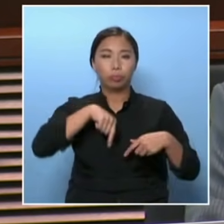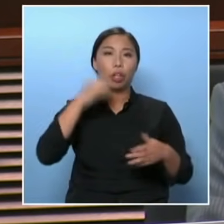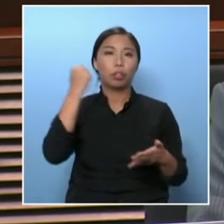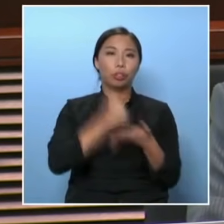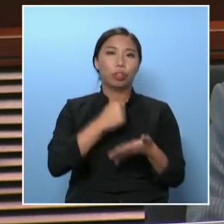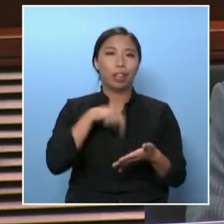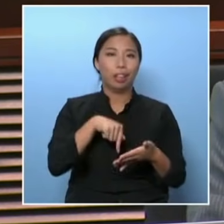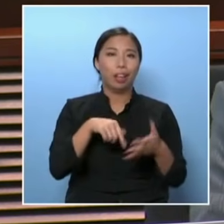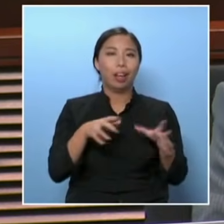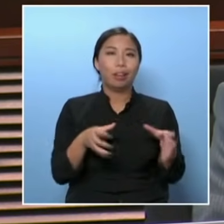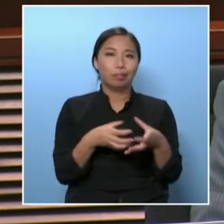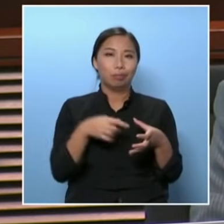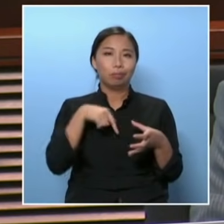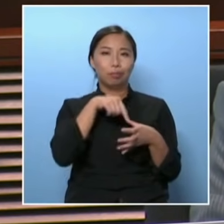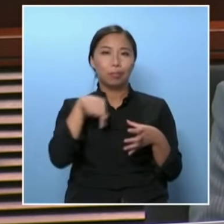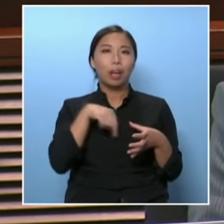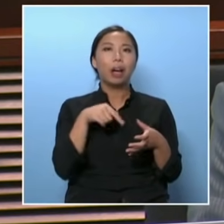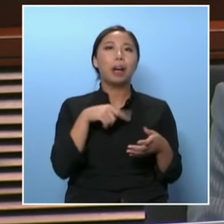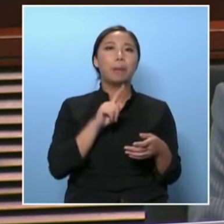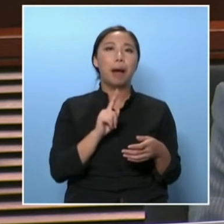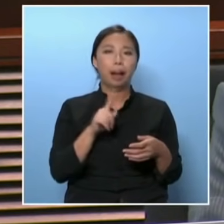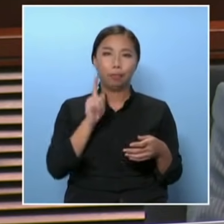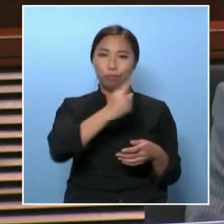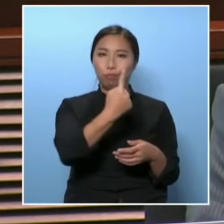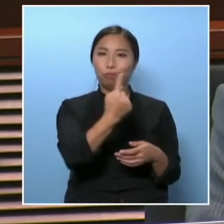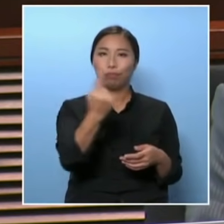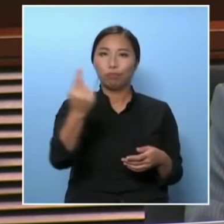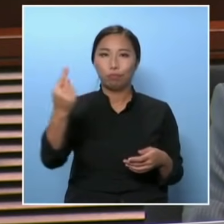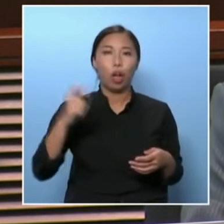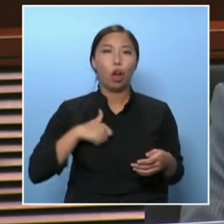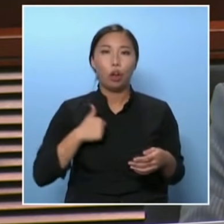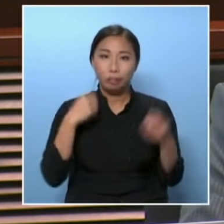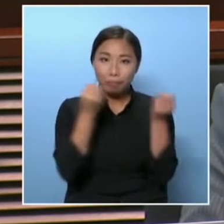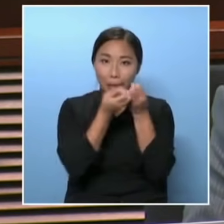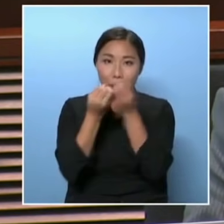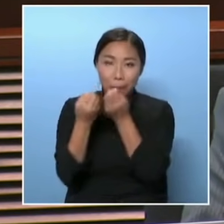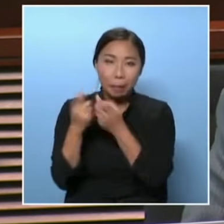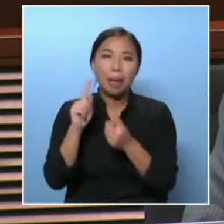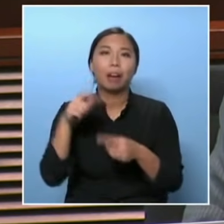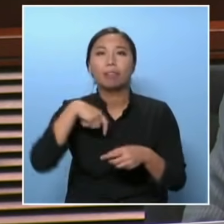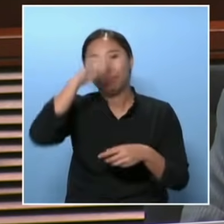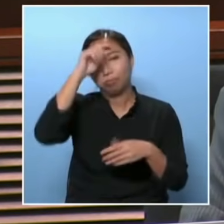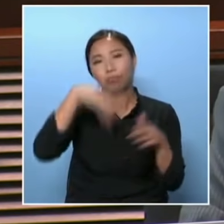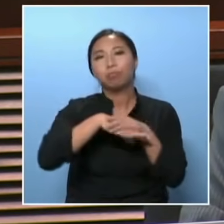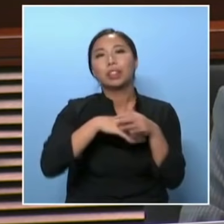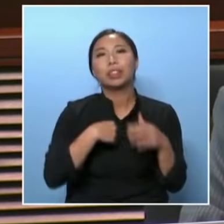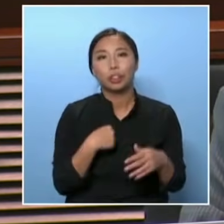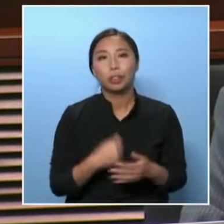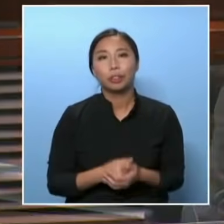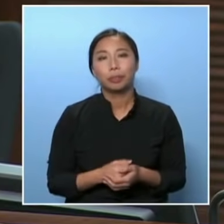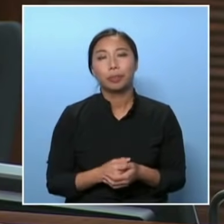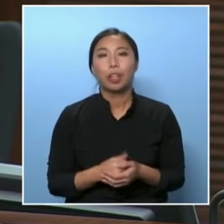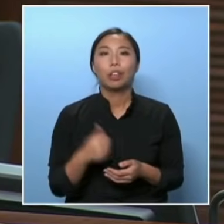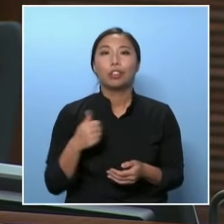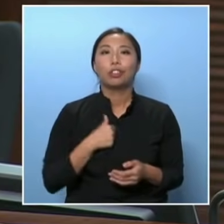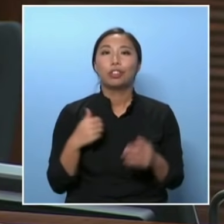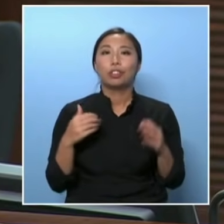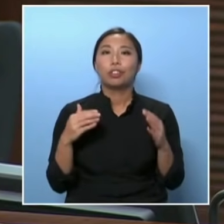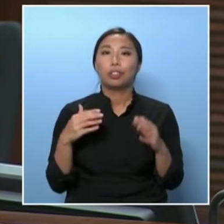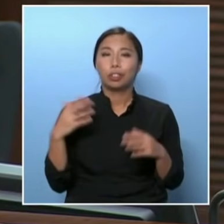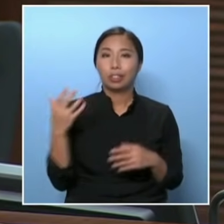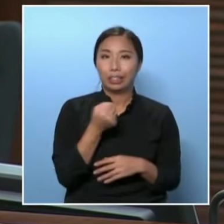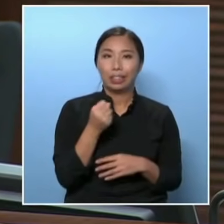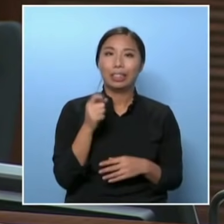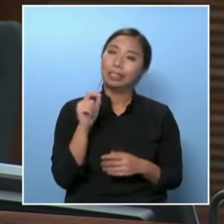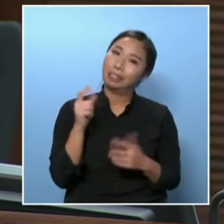必須要保留喺每個教師裏邊發生過嘅事，我哋有一個記錄啫。嚇， 主席啊，嗱，我咁理解嗰、那個就等同